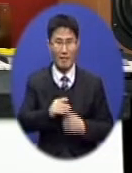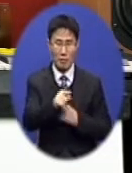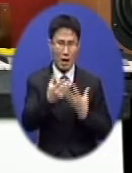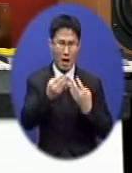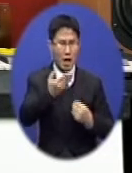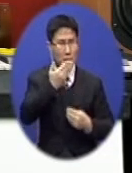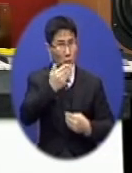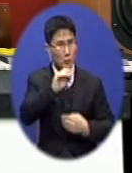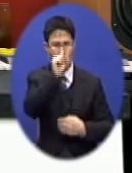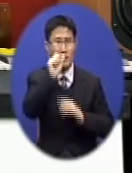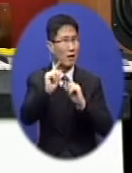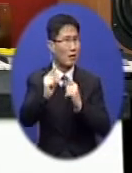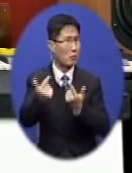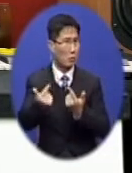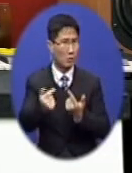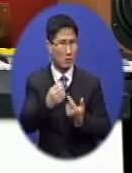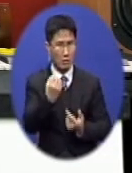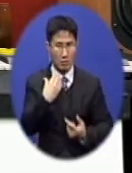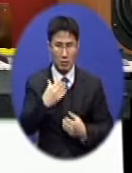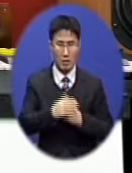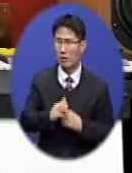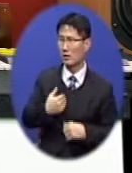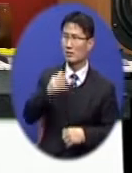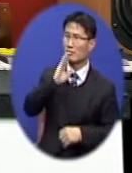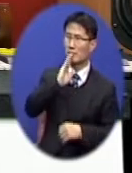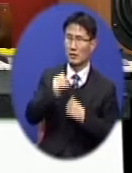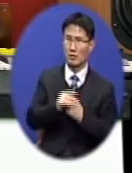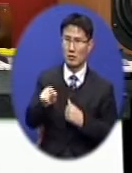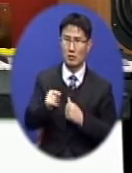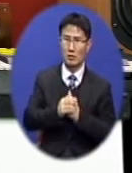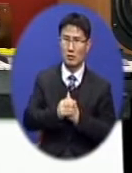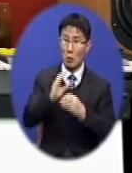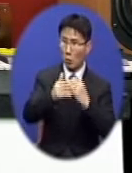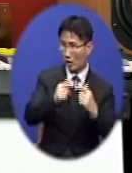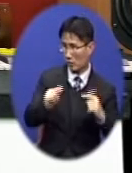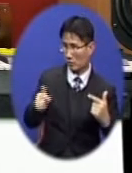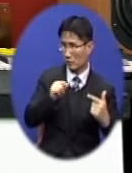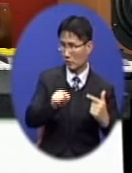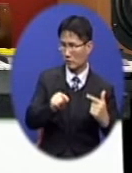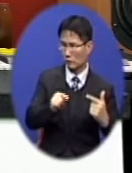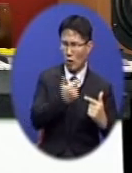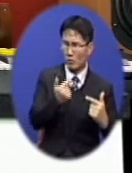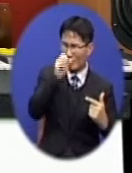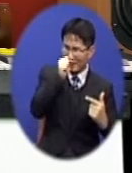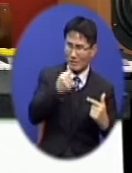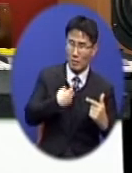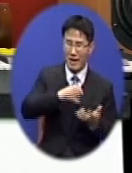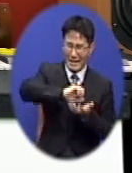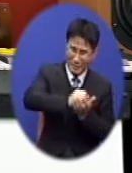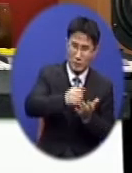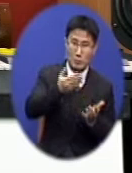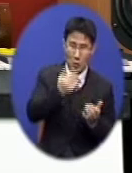과일을 많이 먹으면 좋지 않다고 그래요. 아, 그렇습니다. 네. 네. 과일을요, 네. 저도 과일을 너무 좋아해서 갈아도